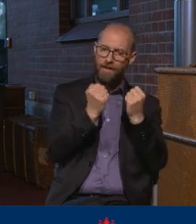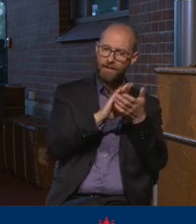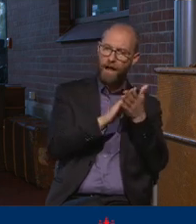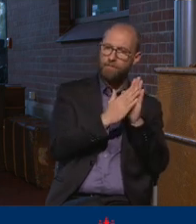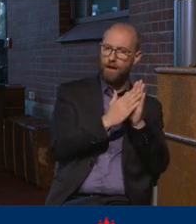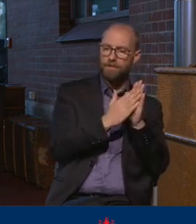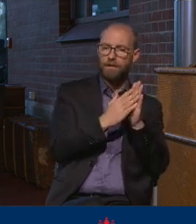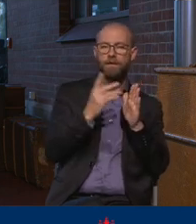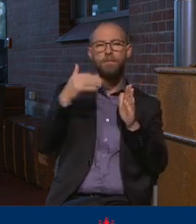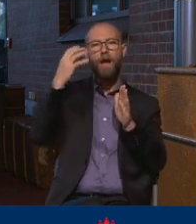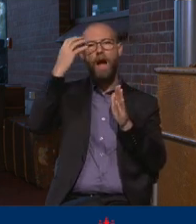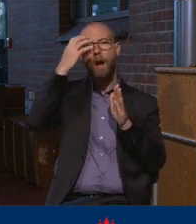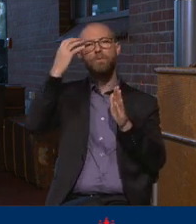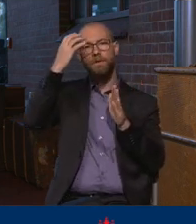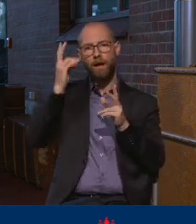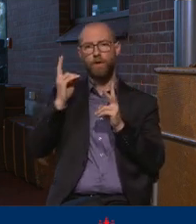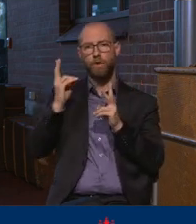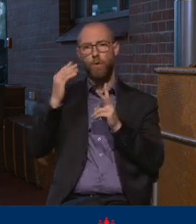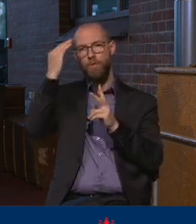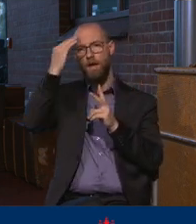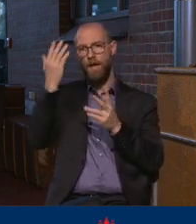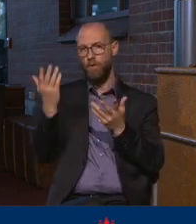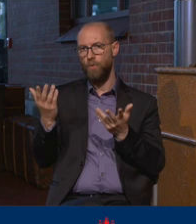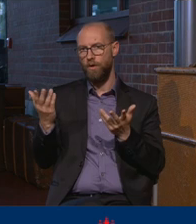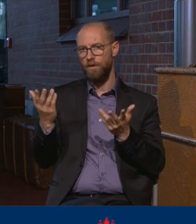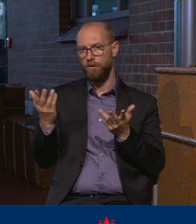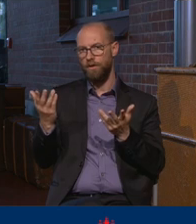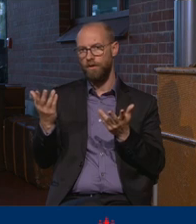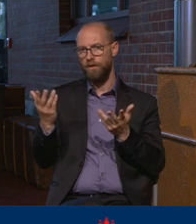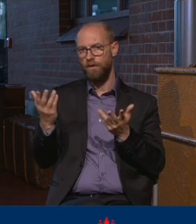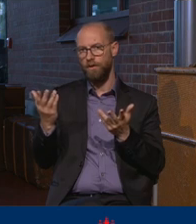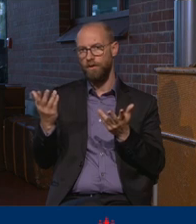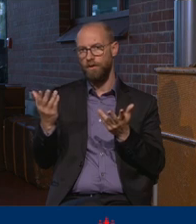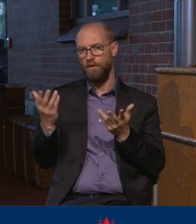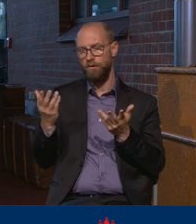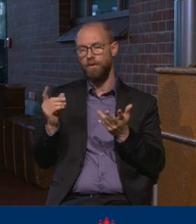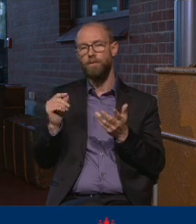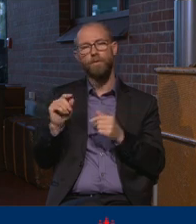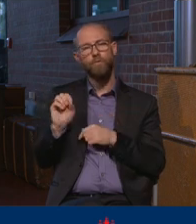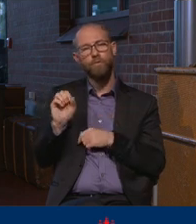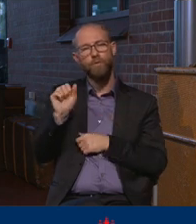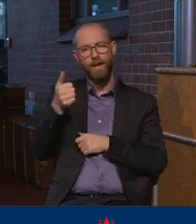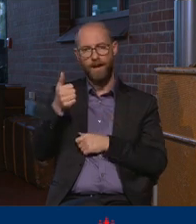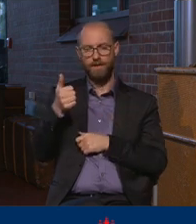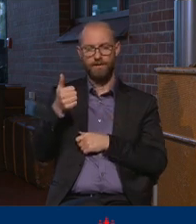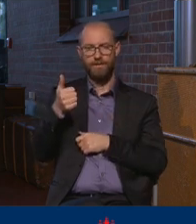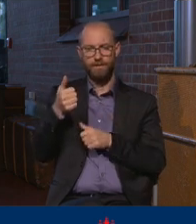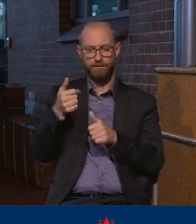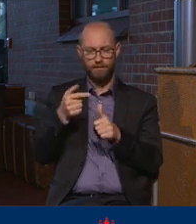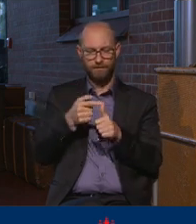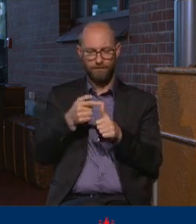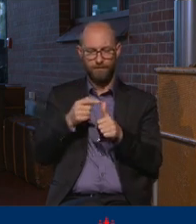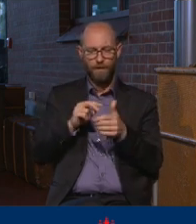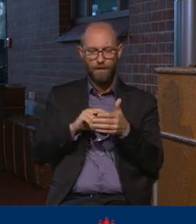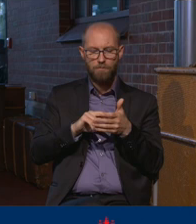überlegung steht ist natürlich die tatsache dass zunächst einmal vor dem hintergrund der politischen